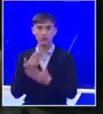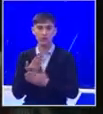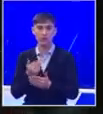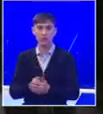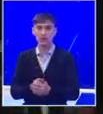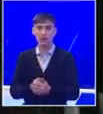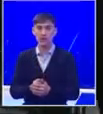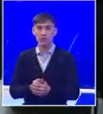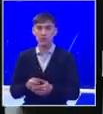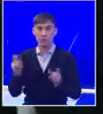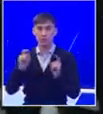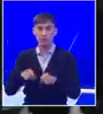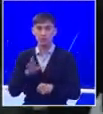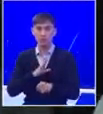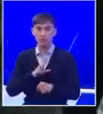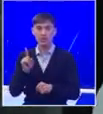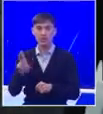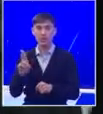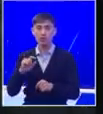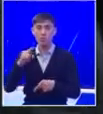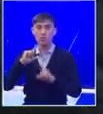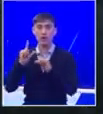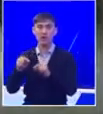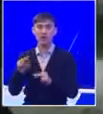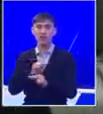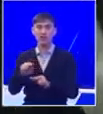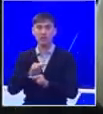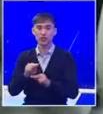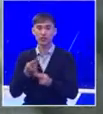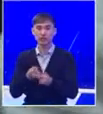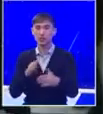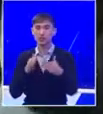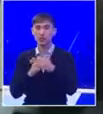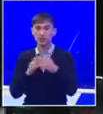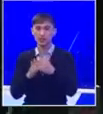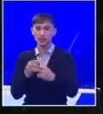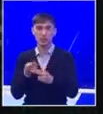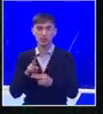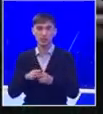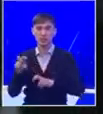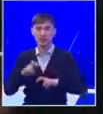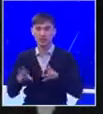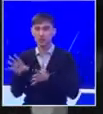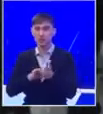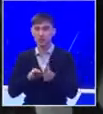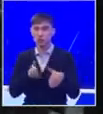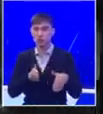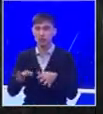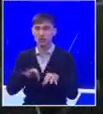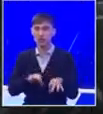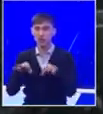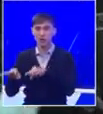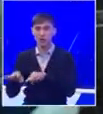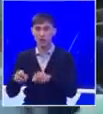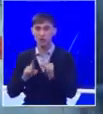Среди прибывших были и те, кто поехал в Киев на лечение. Однако процедуру пришлось прервать и искать срочные пути эвакуации.